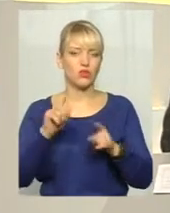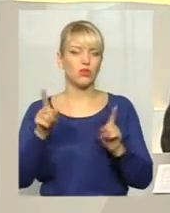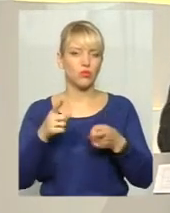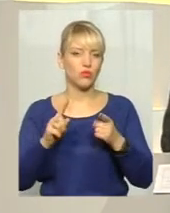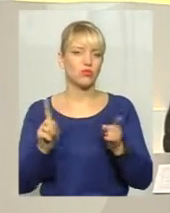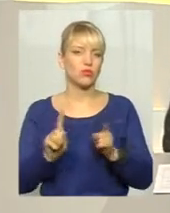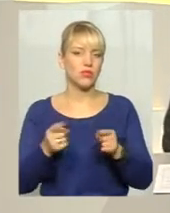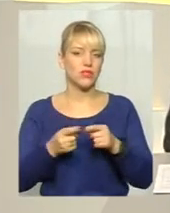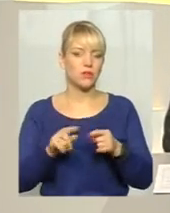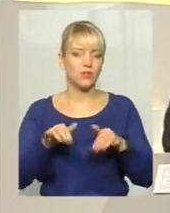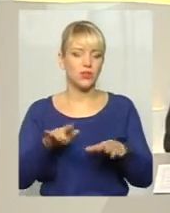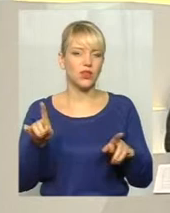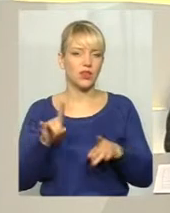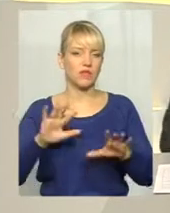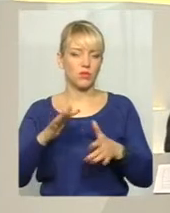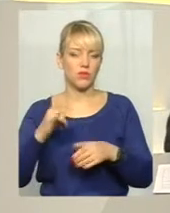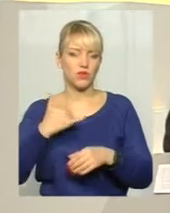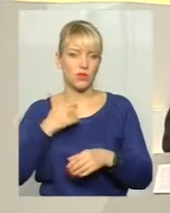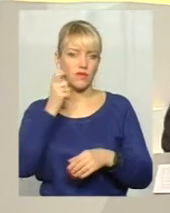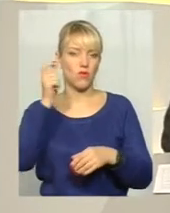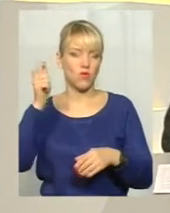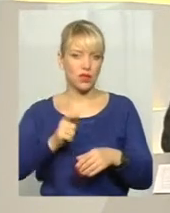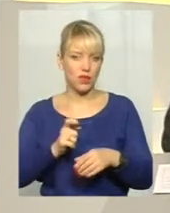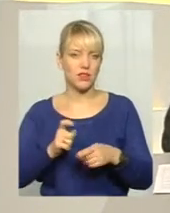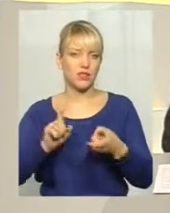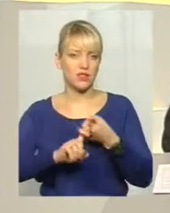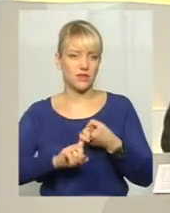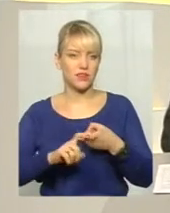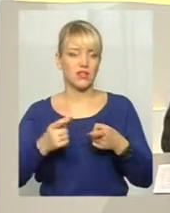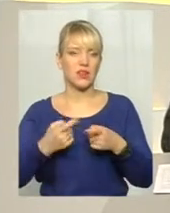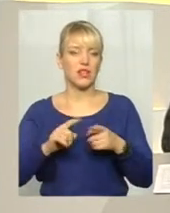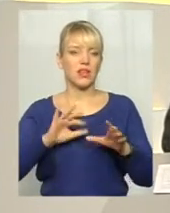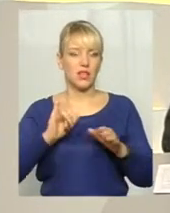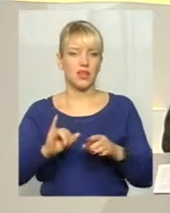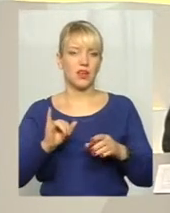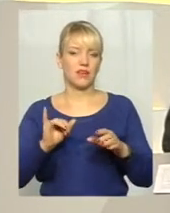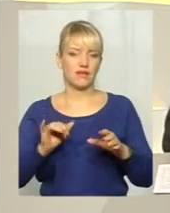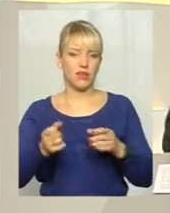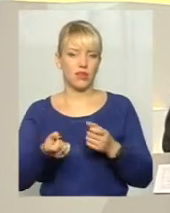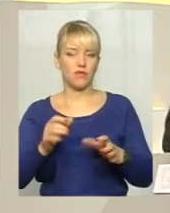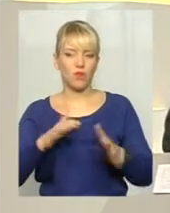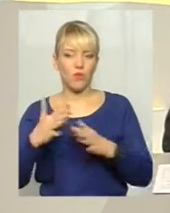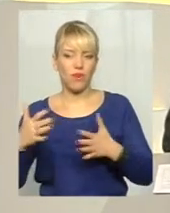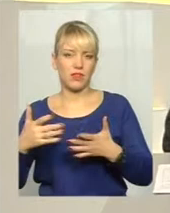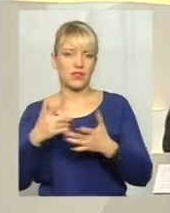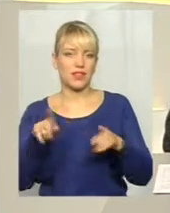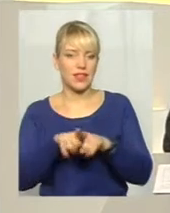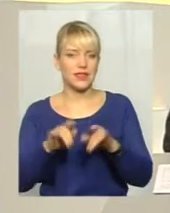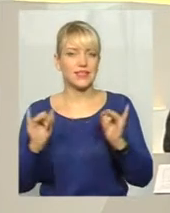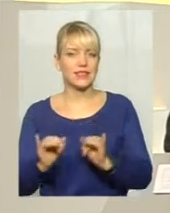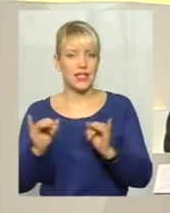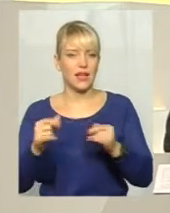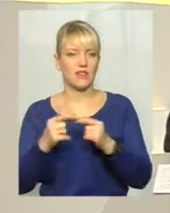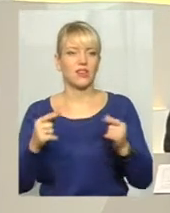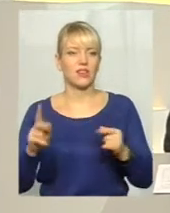пов'язані з тим, що відбувається в нас в Україні. Відбуваються доволі такі цікаві речі, на які, ну, на жаль, мабуть,